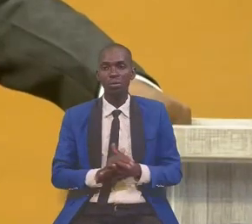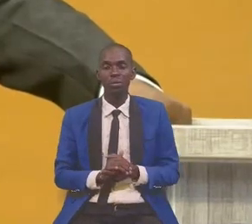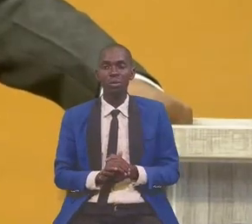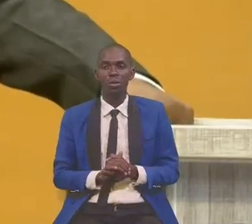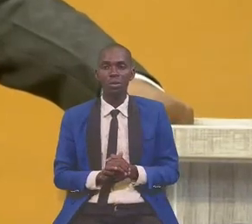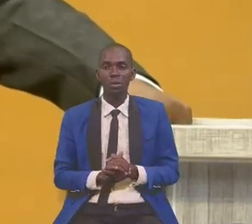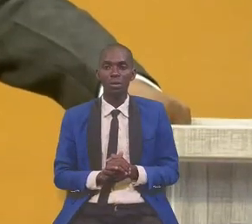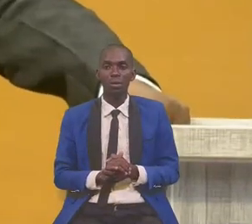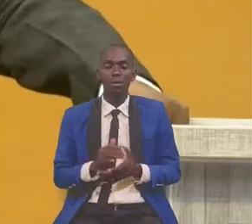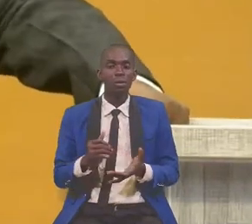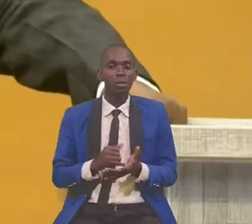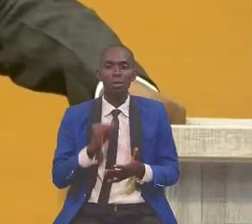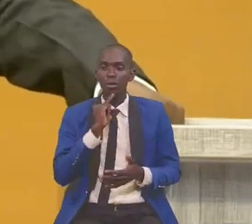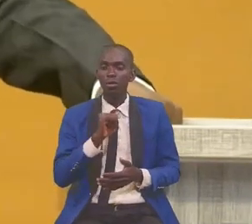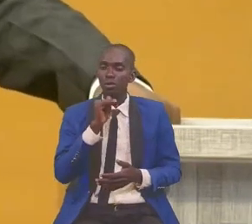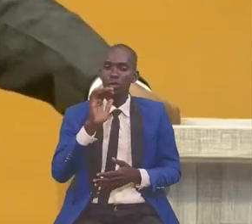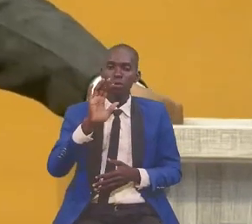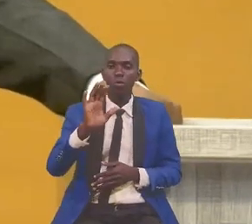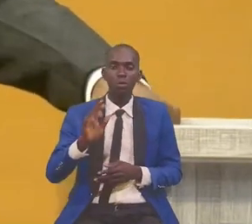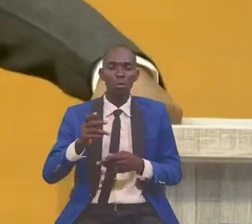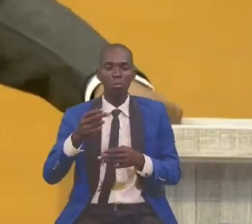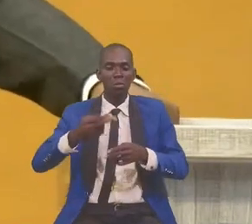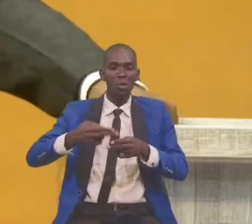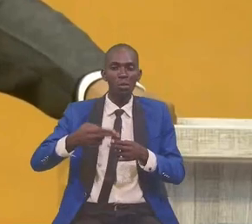Ce n'est pas ton titre, il confirme.